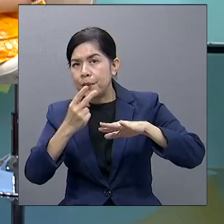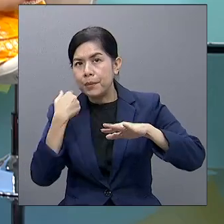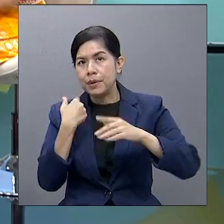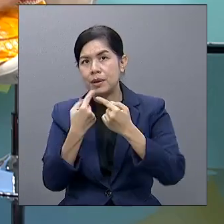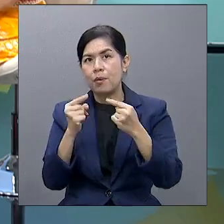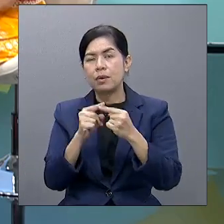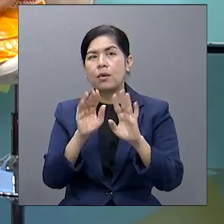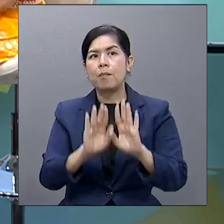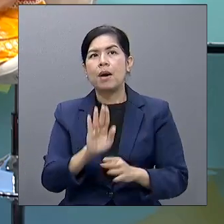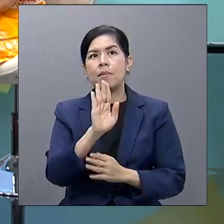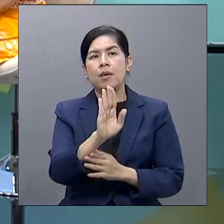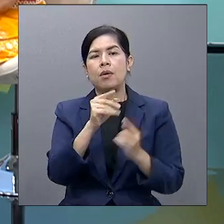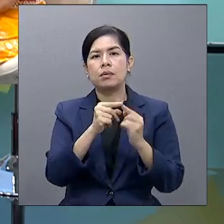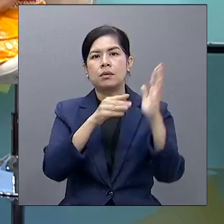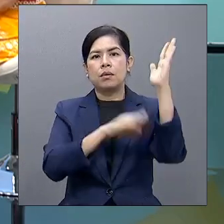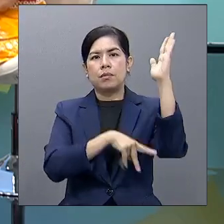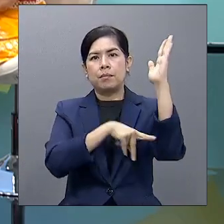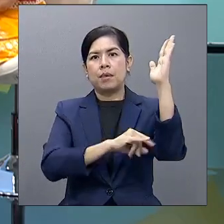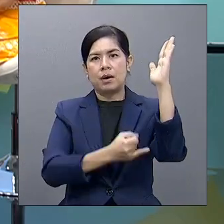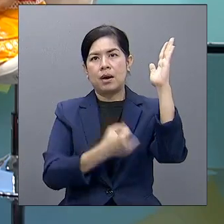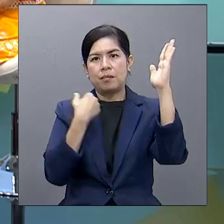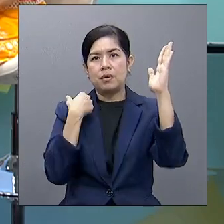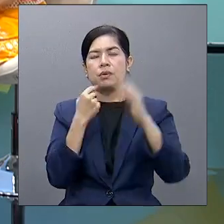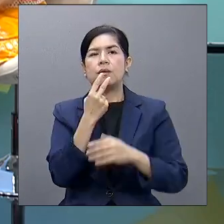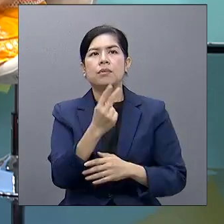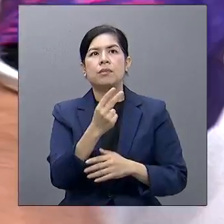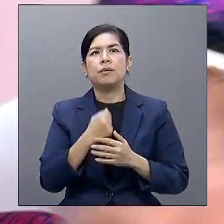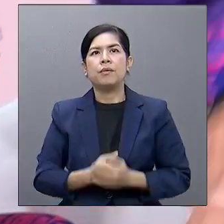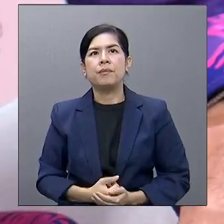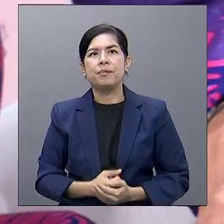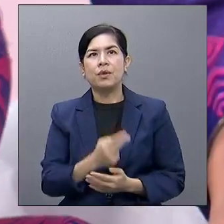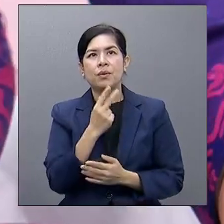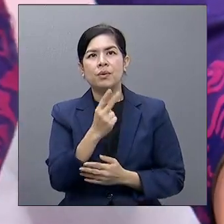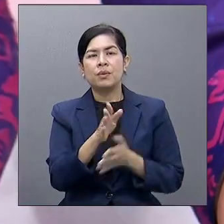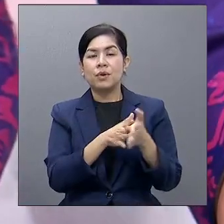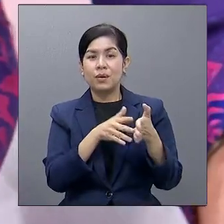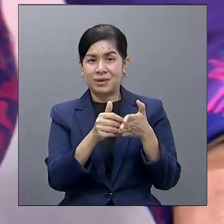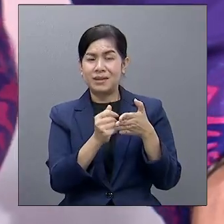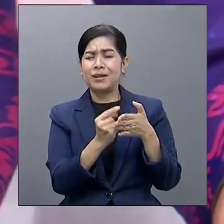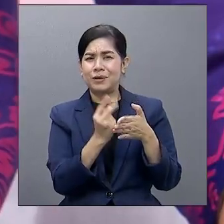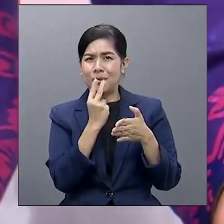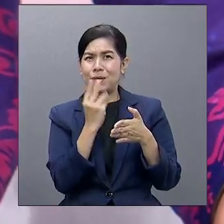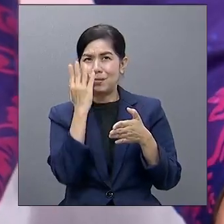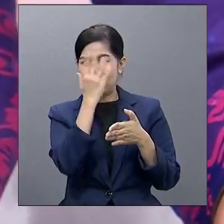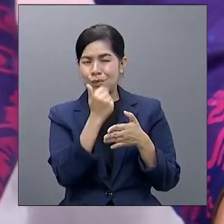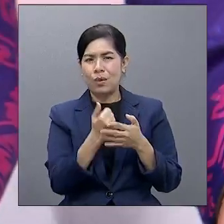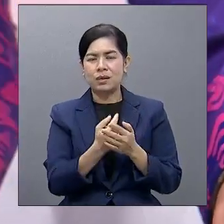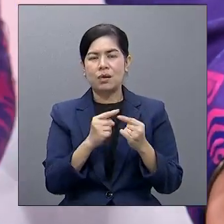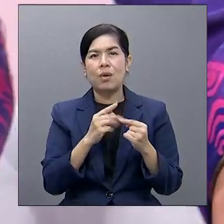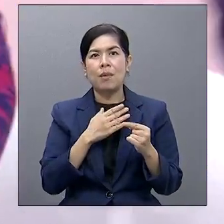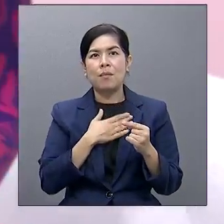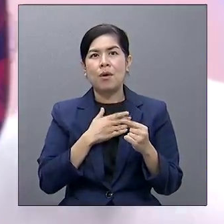พังของคุณต๊อบคุณก็ไม่ธรรมดานะว่าโดดเด่นเห็นตั้งแต่หลัก 4เลยจริงเหรอฮะสีใช่มั้ครับสีสวยนะหรือว่าตัวผมใหญ่สี